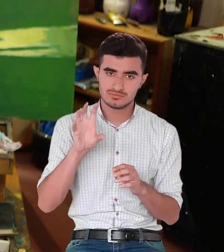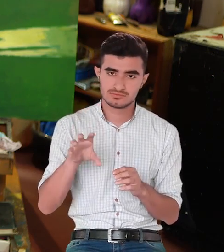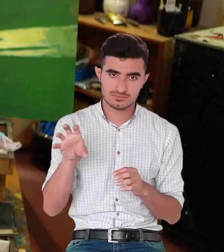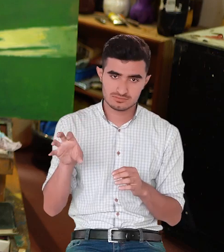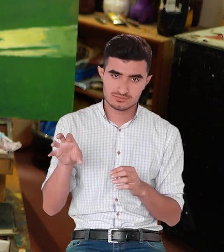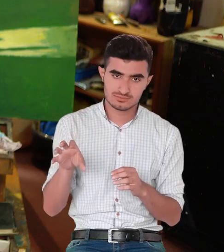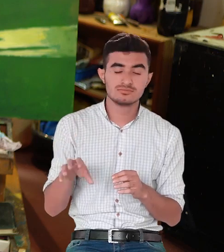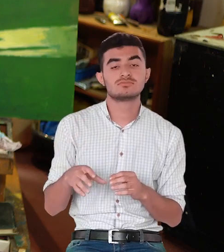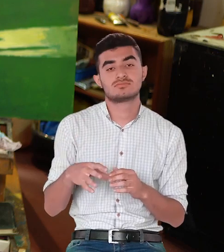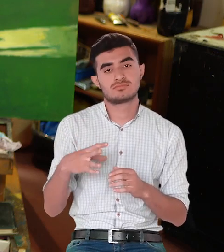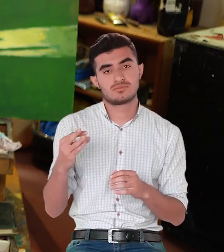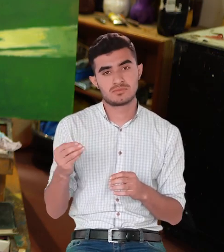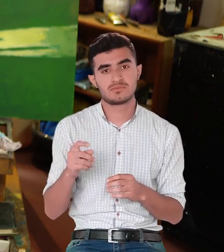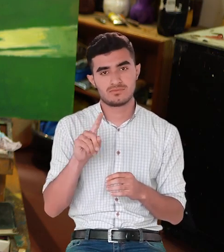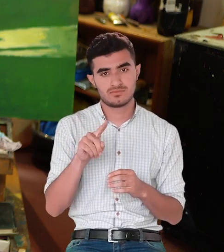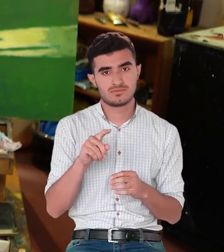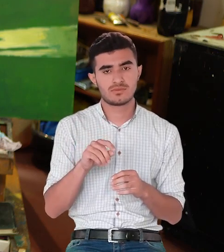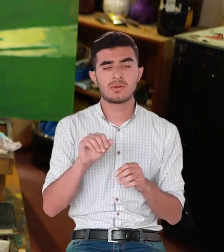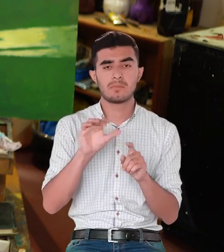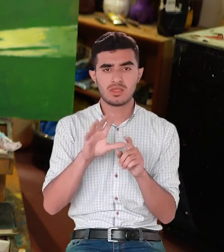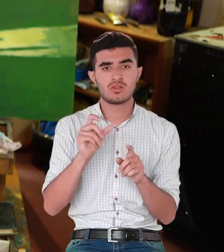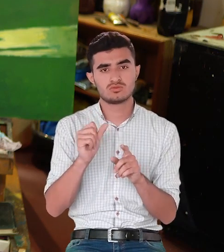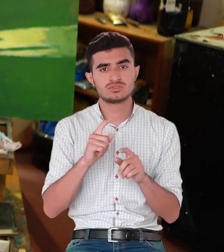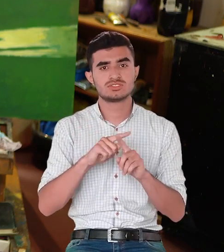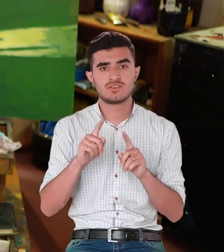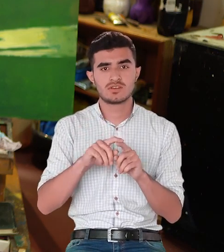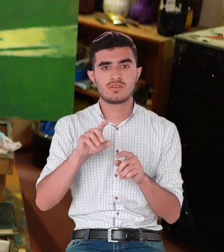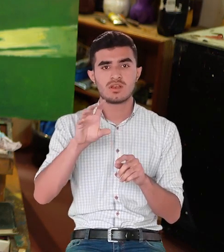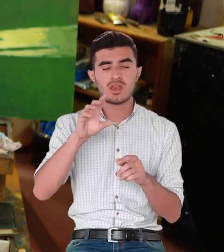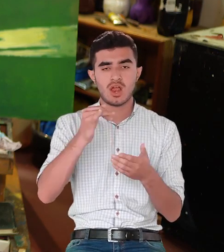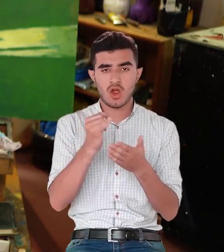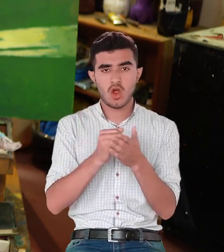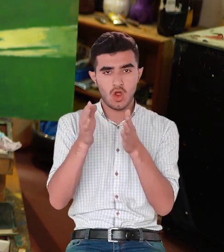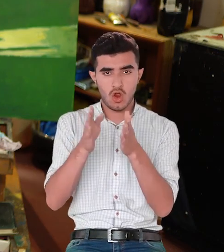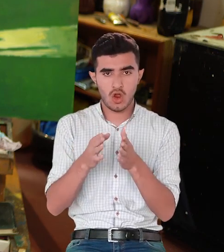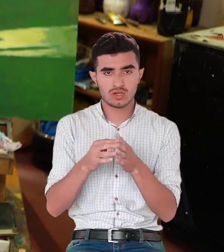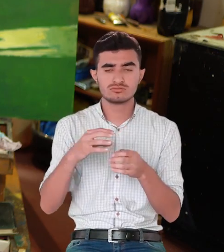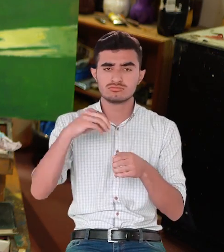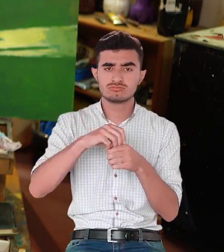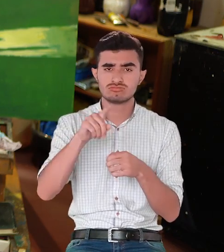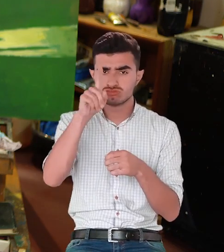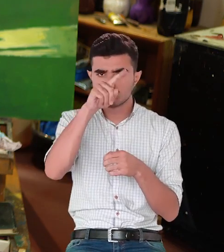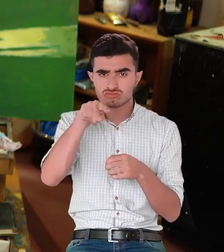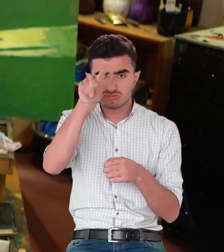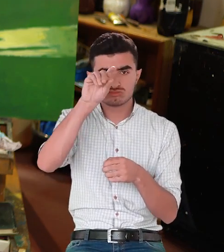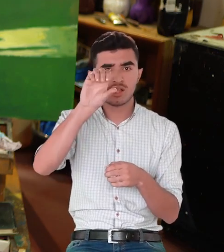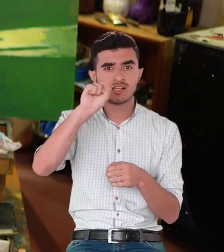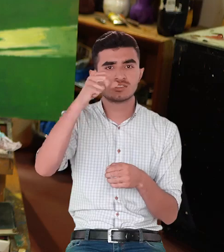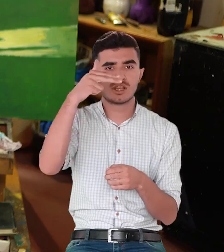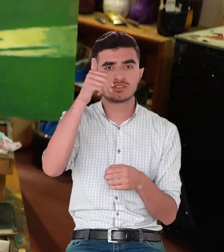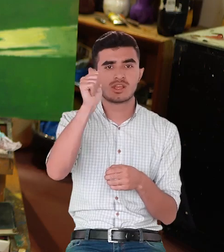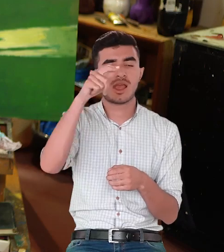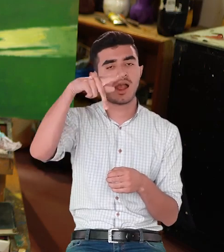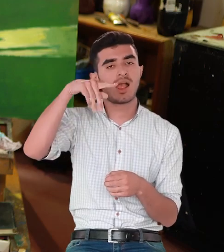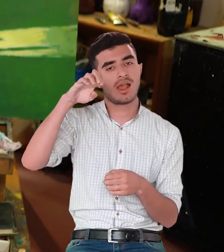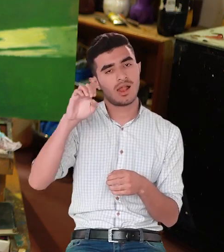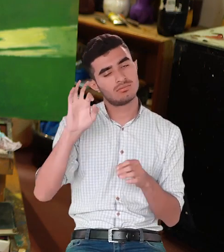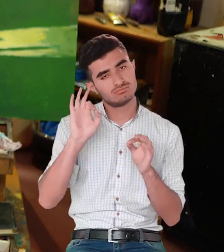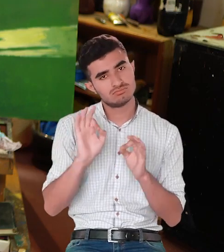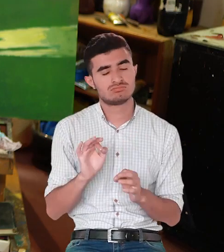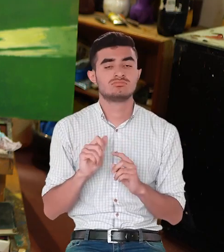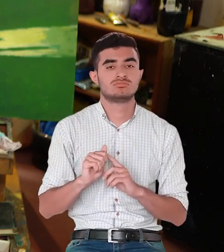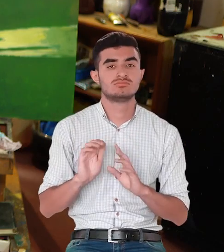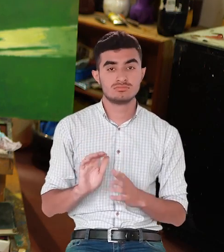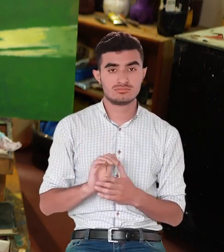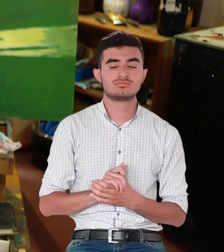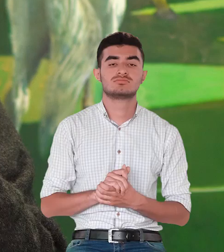دبلا انسان جو ہے اس کا بھی سارا اسٹرکچر ہی ہوتا تھا. تو یہ اس طرح کر کے ہم اس کو دیکھیں تو اس کو بنانے میں کوئی دقت